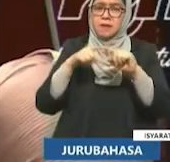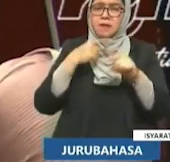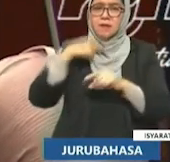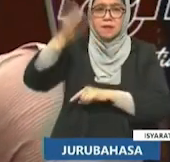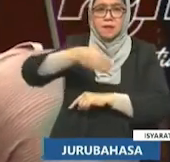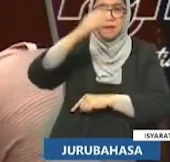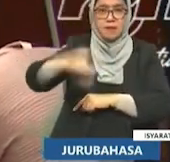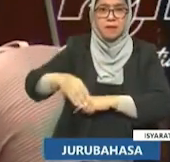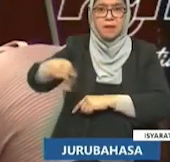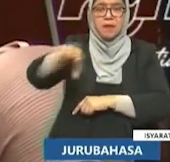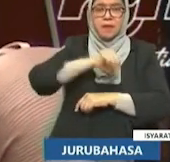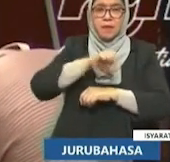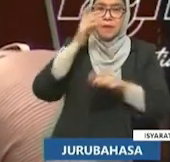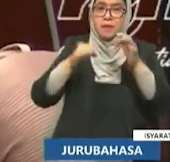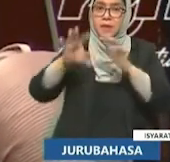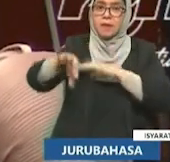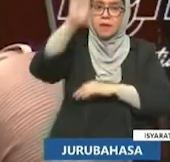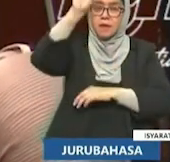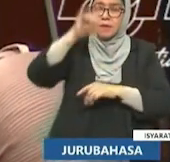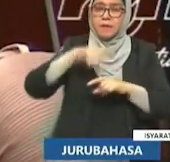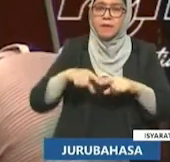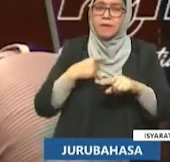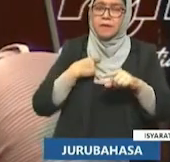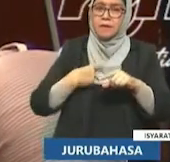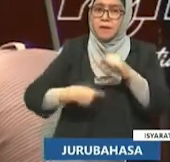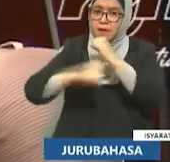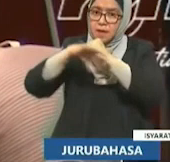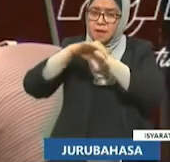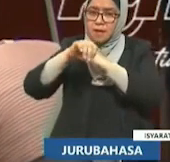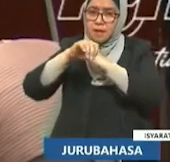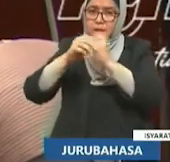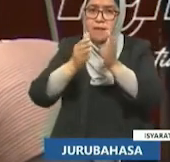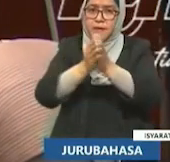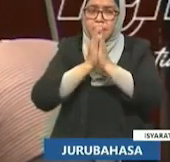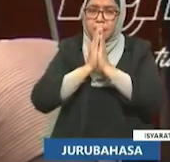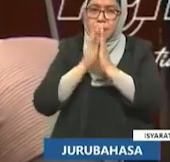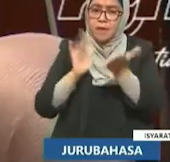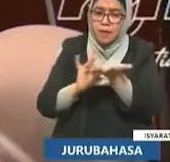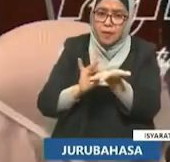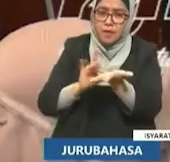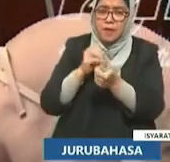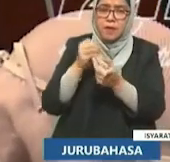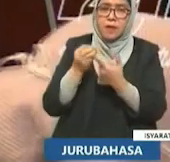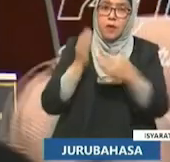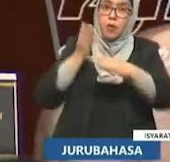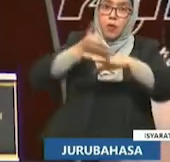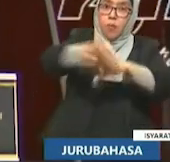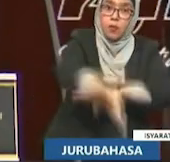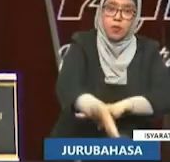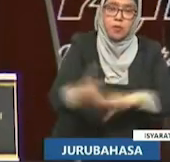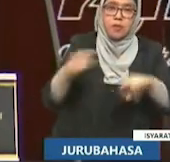diambil setirnya kosmetik didapati dituangkan dengan tuntutan perubahan ataupun tuntutan yang melampau Scope